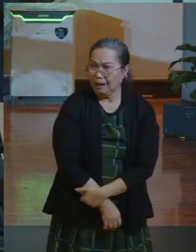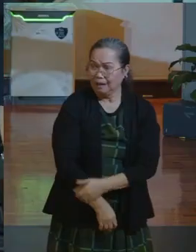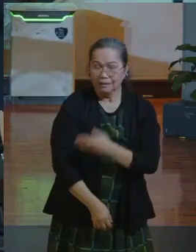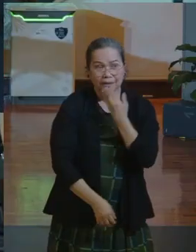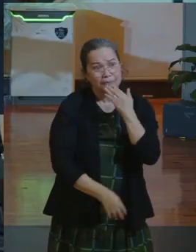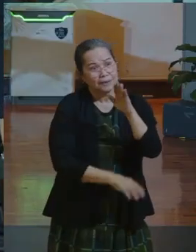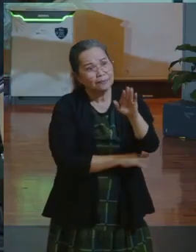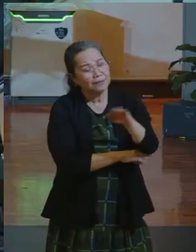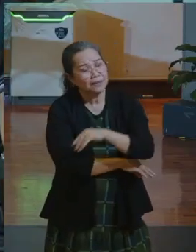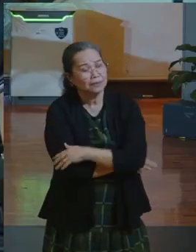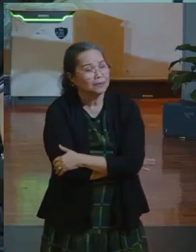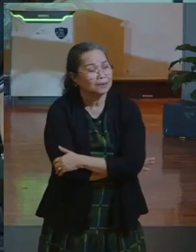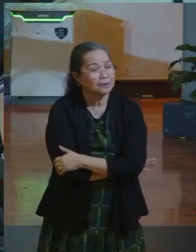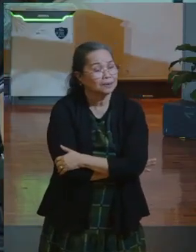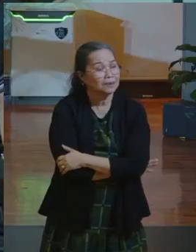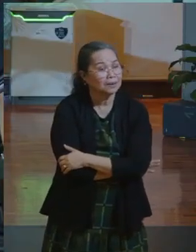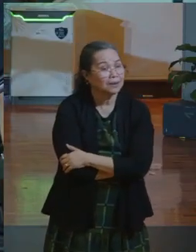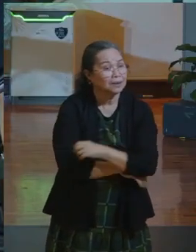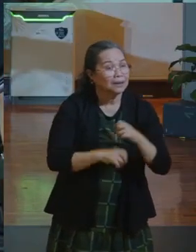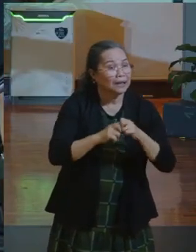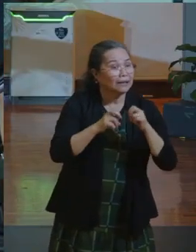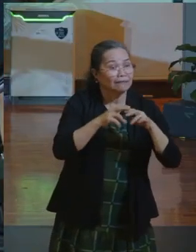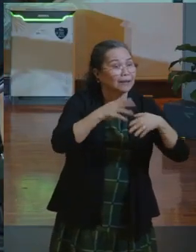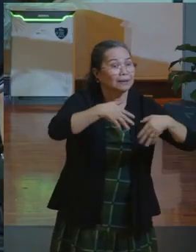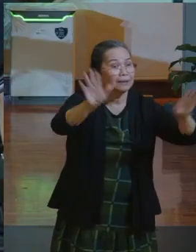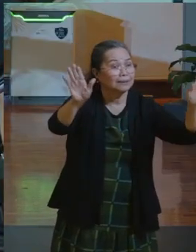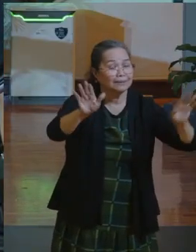hapon naman. Kahit hindi na po.